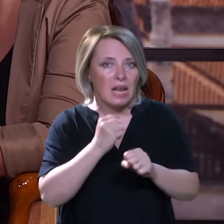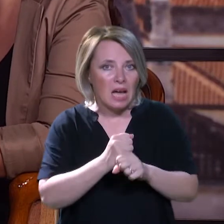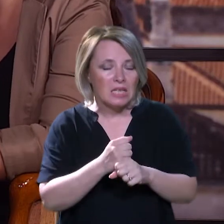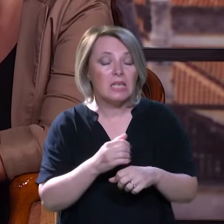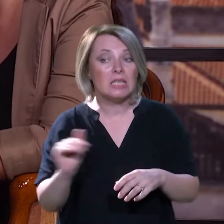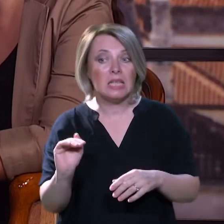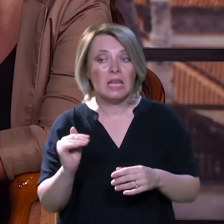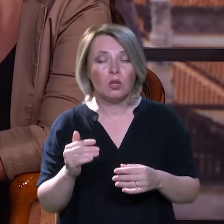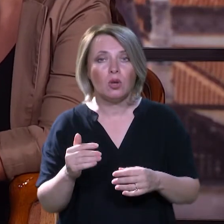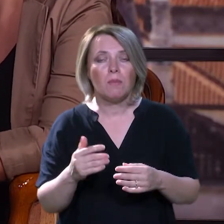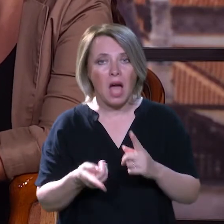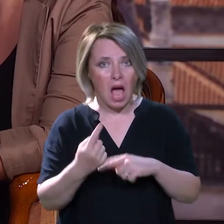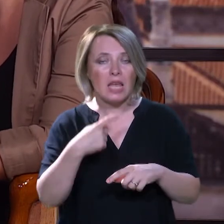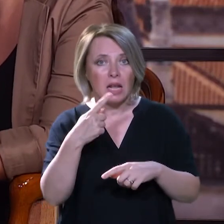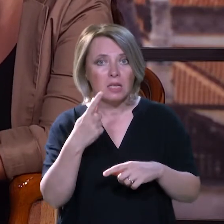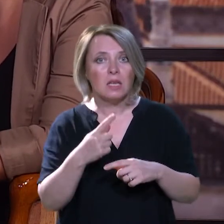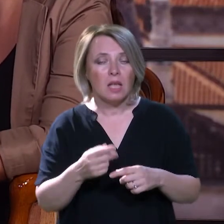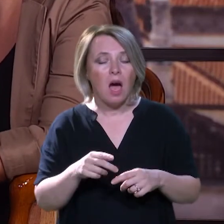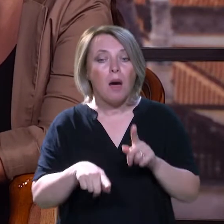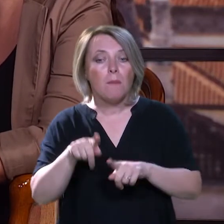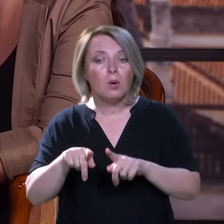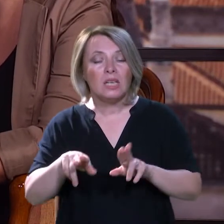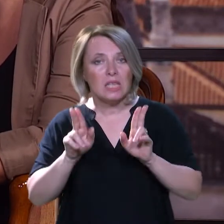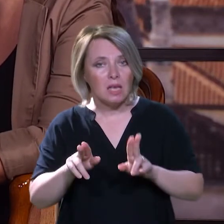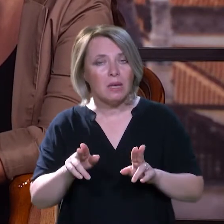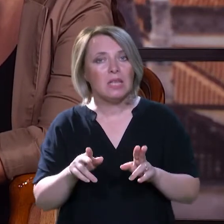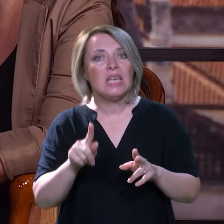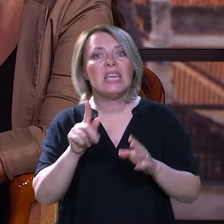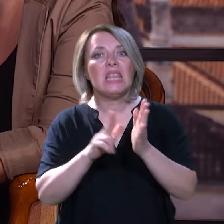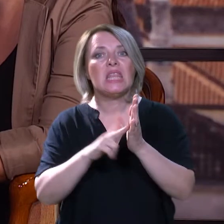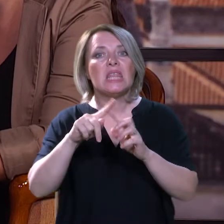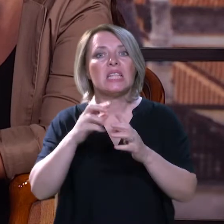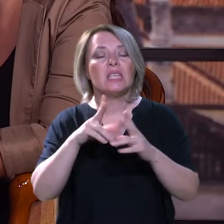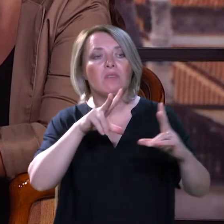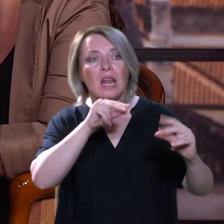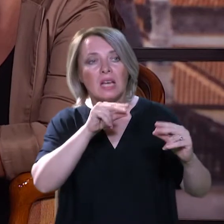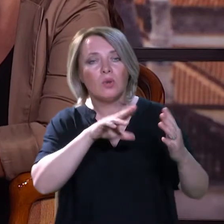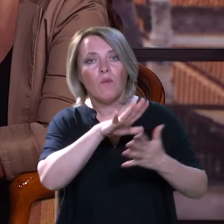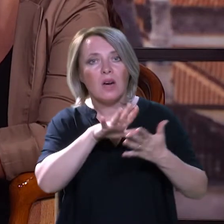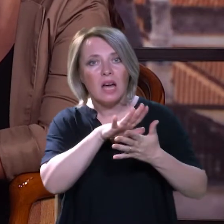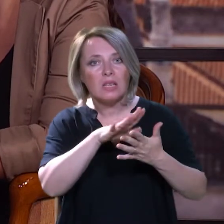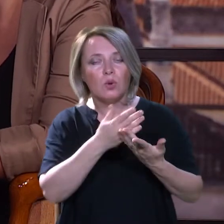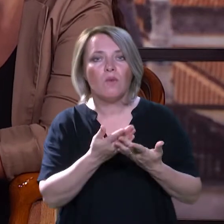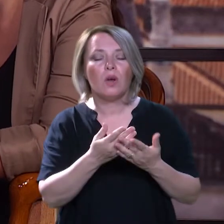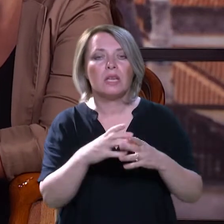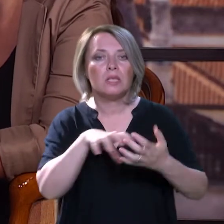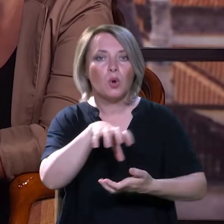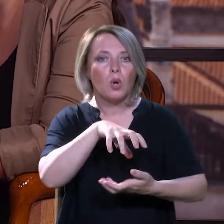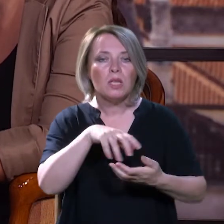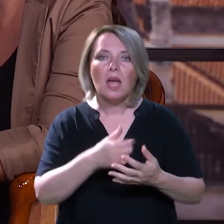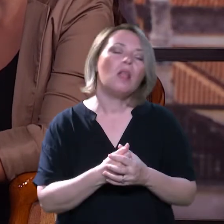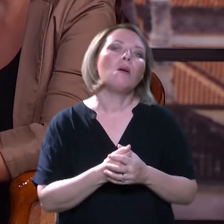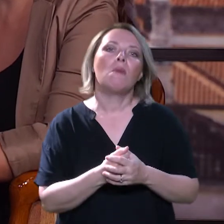čemu bi se trebalo poraditi. Ali rekli ste da imate nekad intenzivne kao razgovore ili s